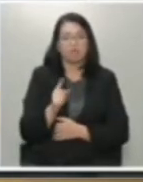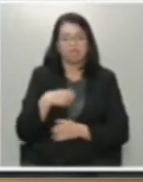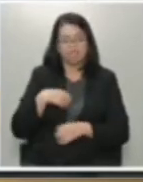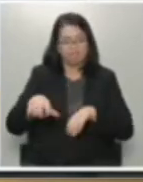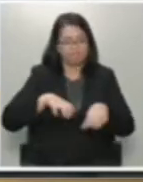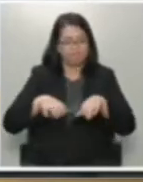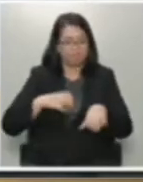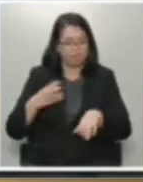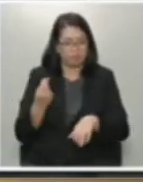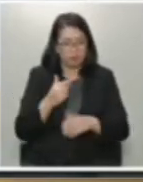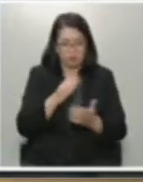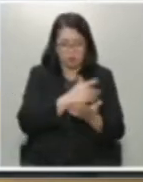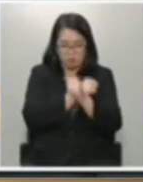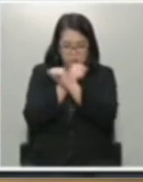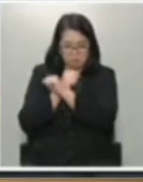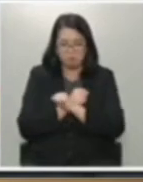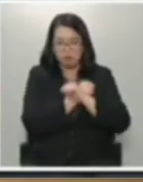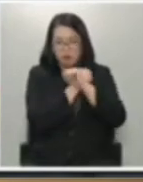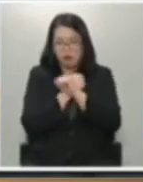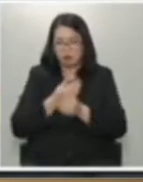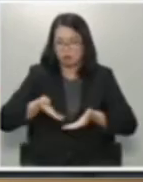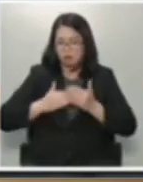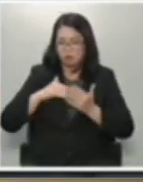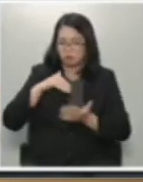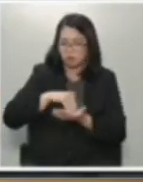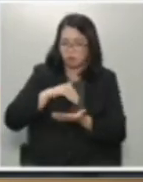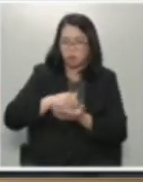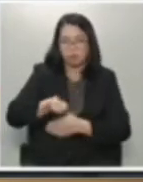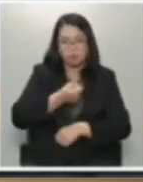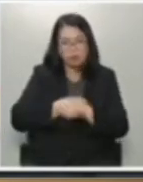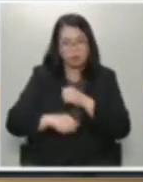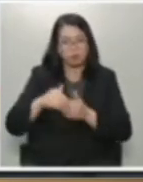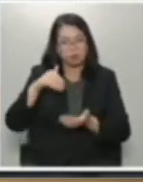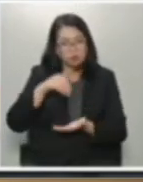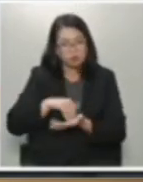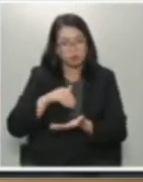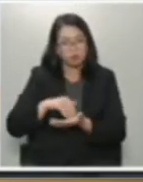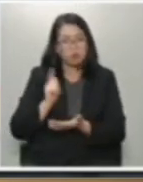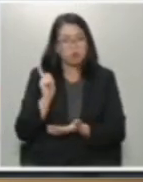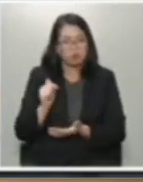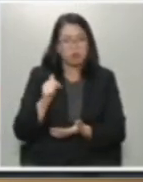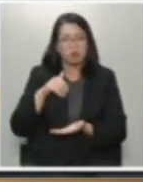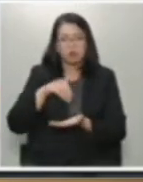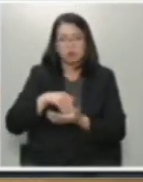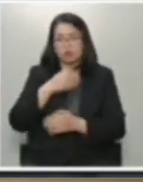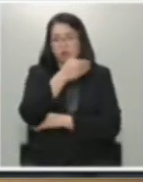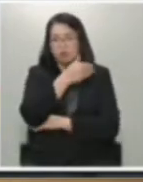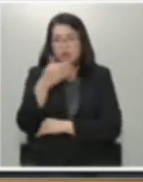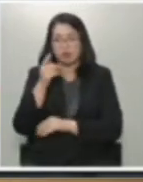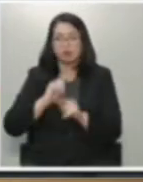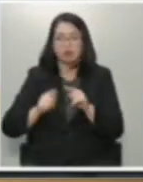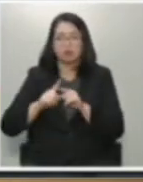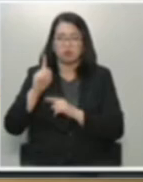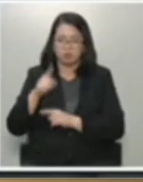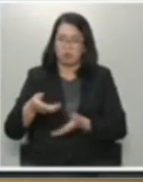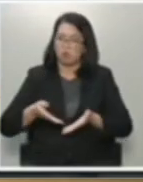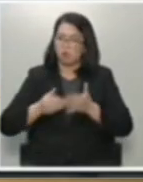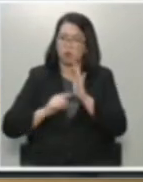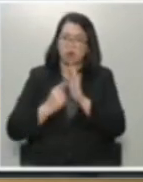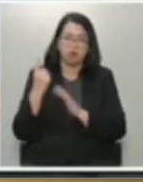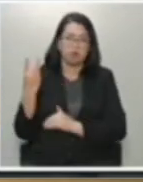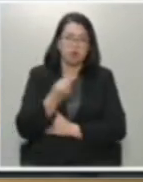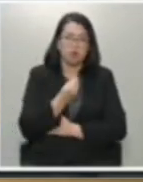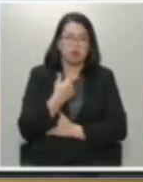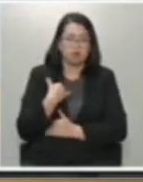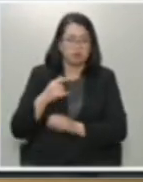ดการนะครับตอนนี้นะครับการตั้งศูนย์ปฏิบัติการในการควบคุมศูนย์แห่งชาติต่างๆเนี่ยนะครับจะต้อง